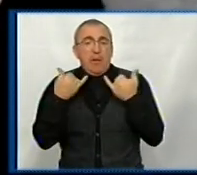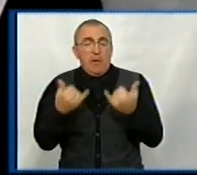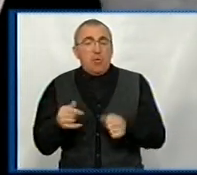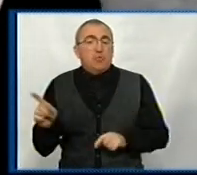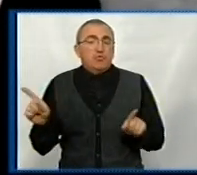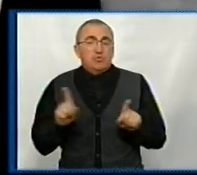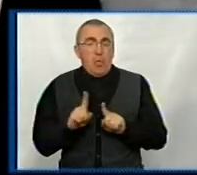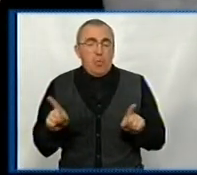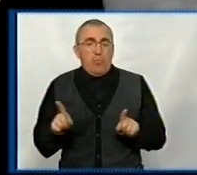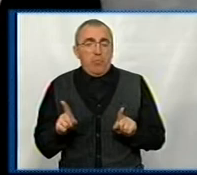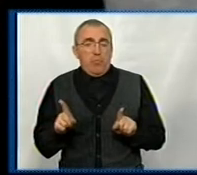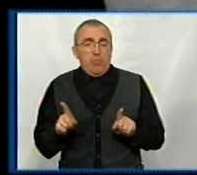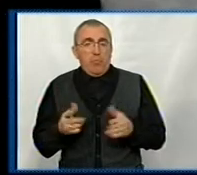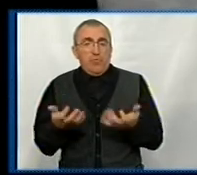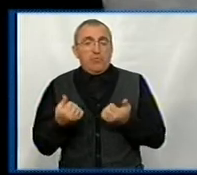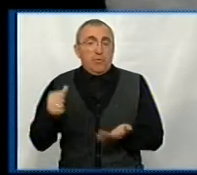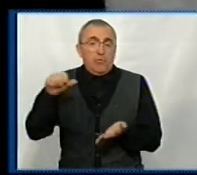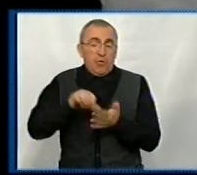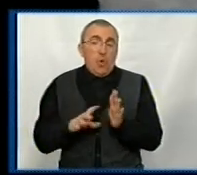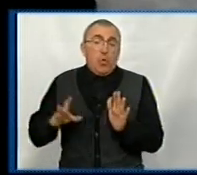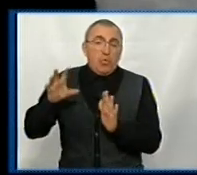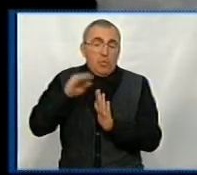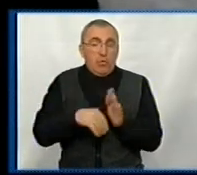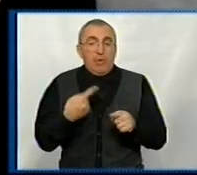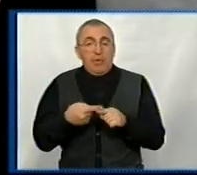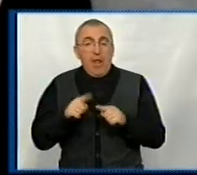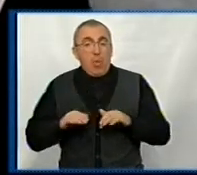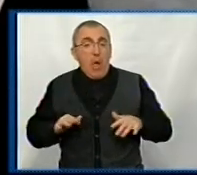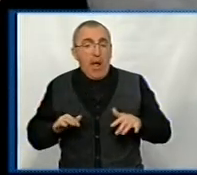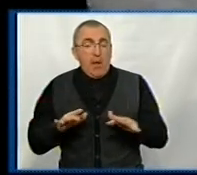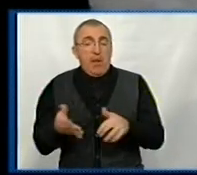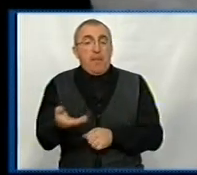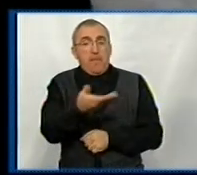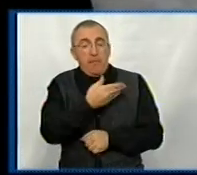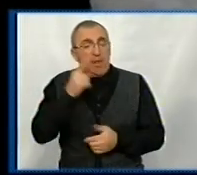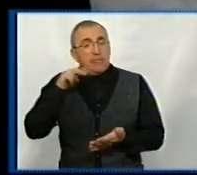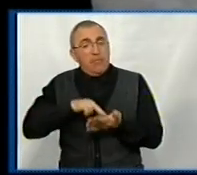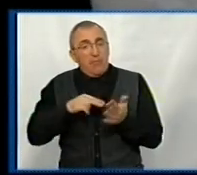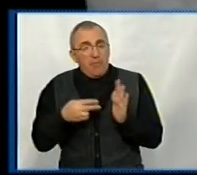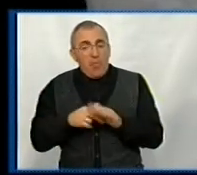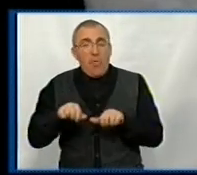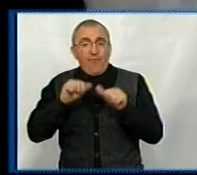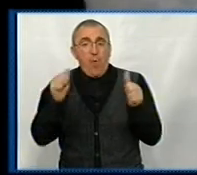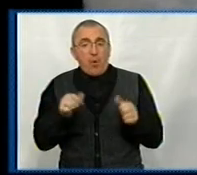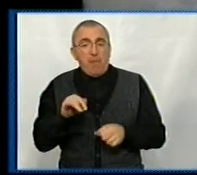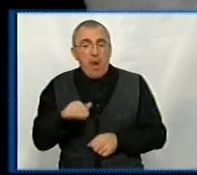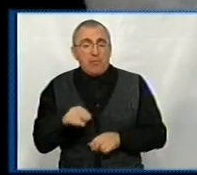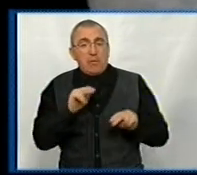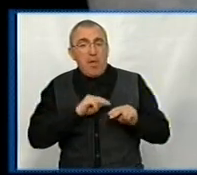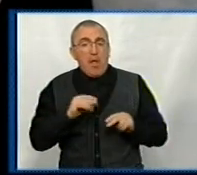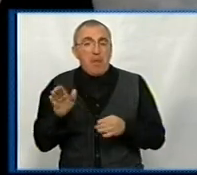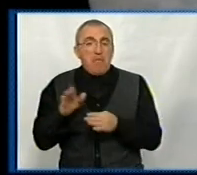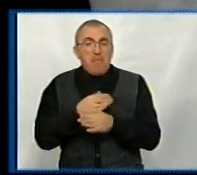щоб взяти участь, долучитись до даної акції, ми спланували формат роботи